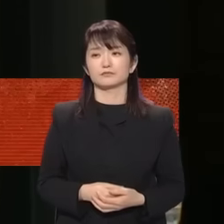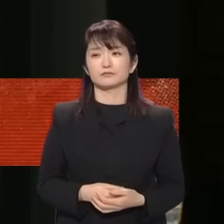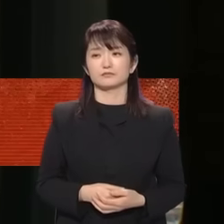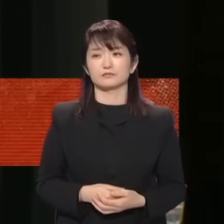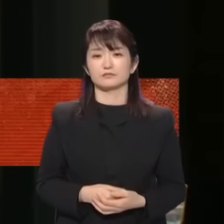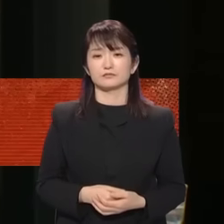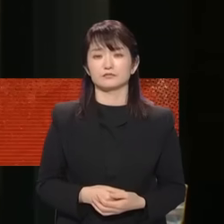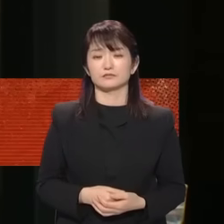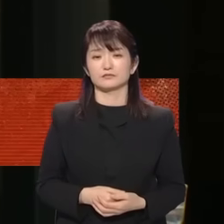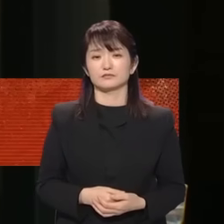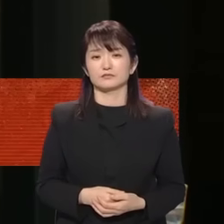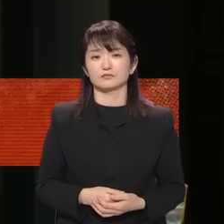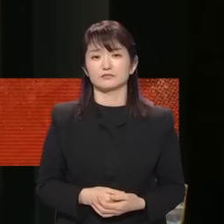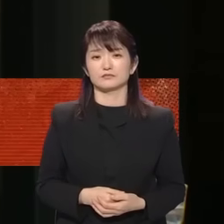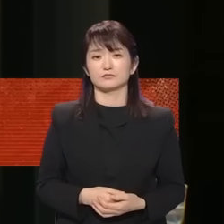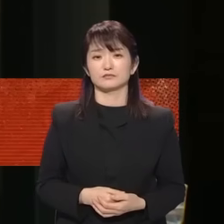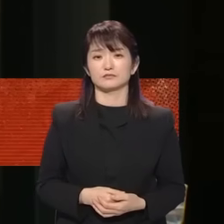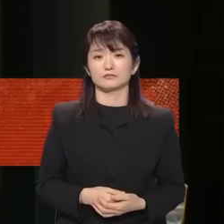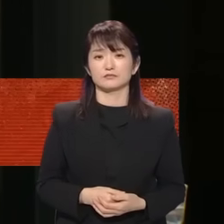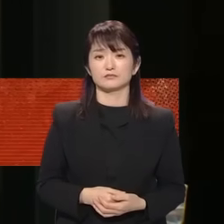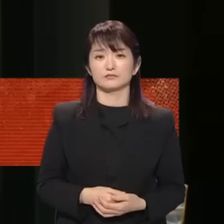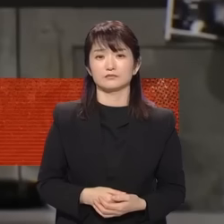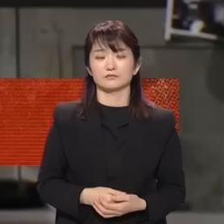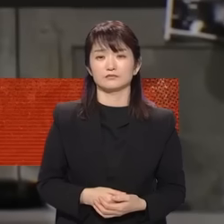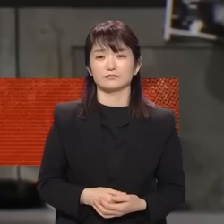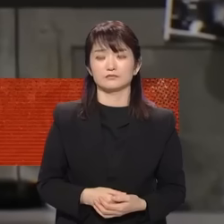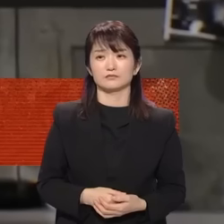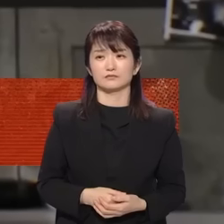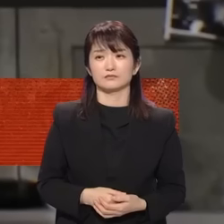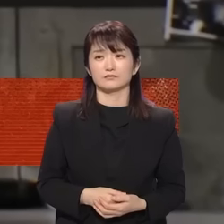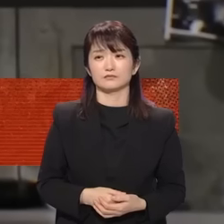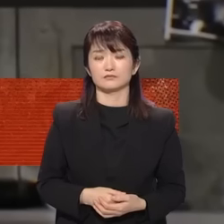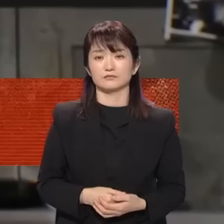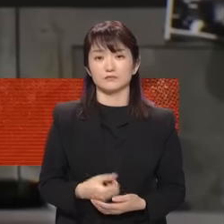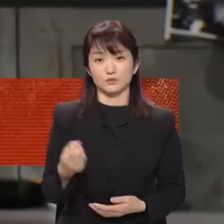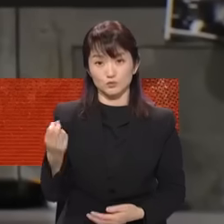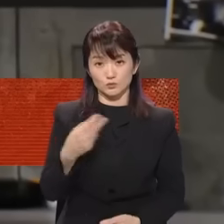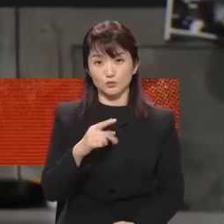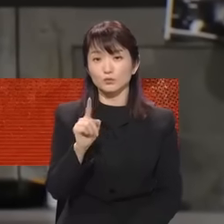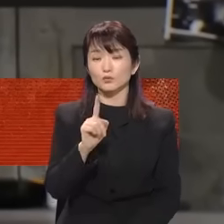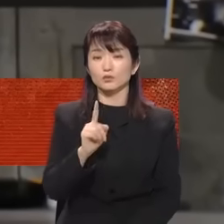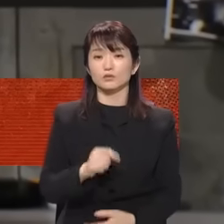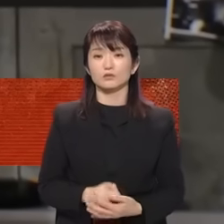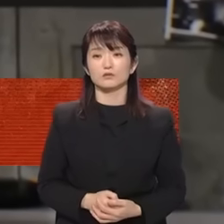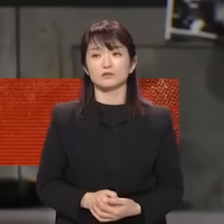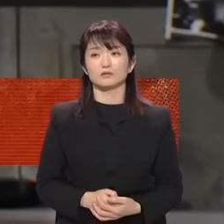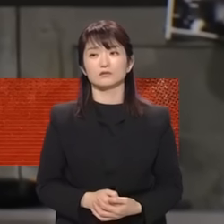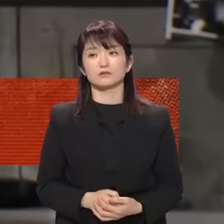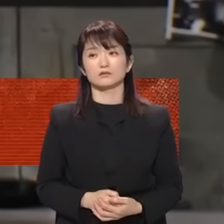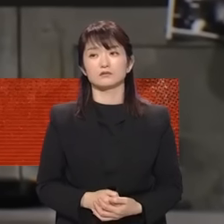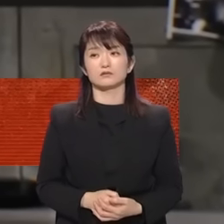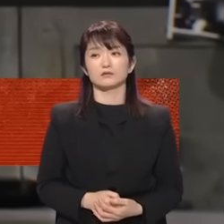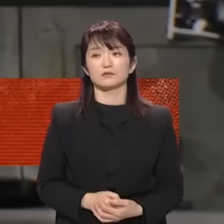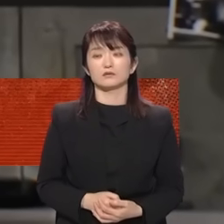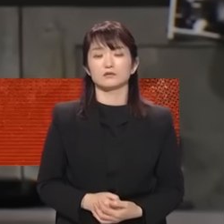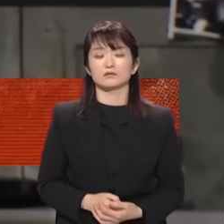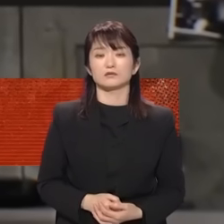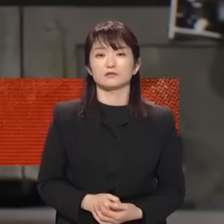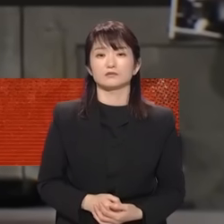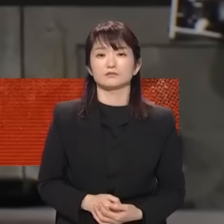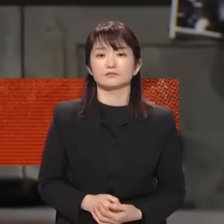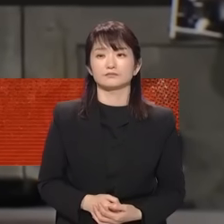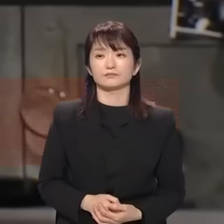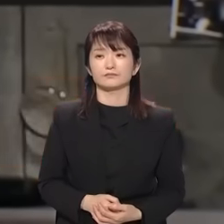변호사님 저기서 그냥 거기서 멈춘게 아니에요 이후에 정확하게 그 사람이라고 하다 아무래도 그 사람이